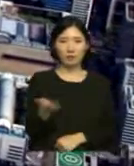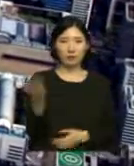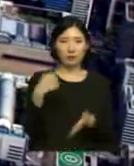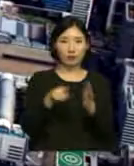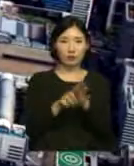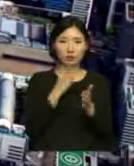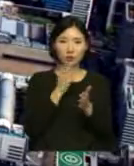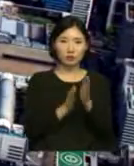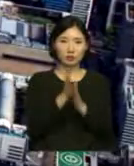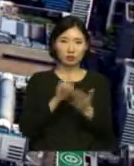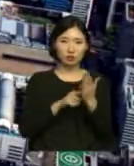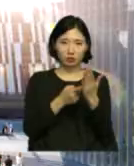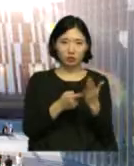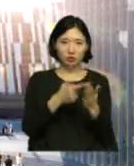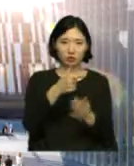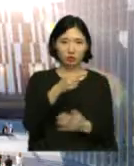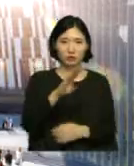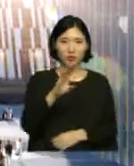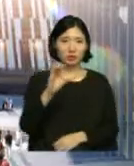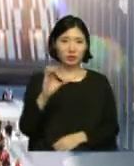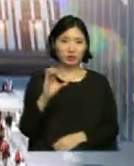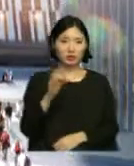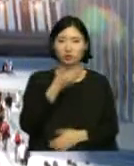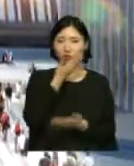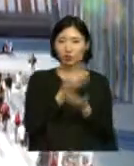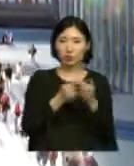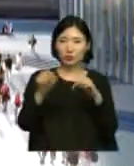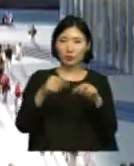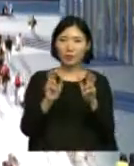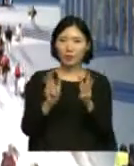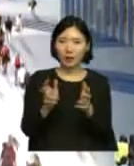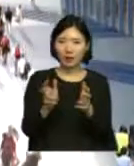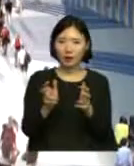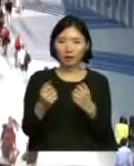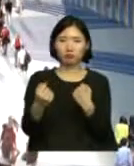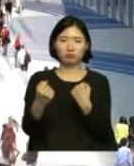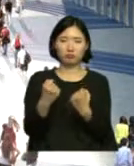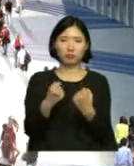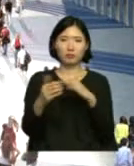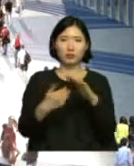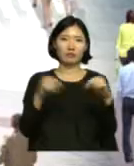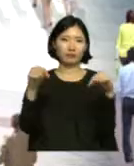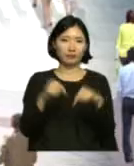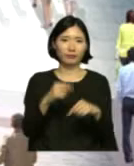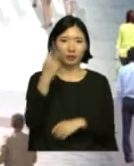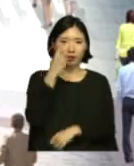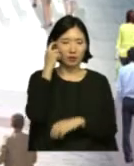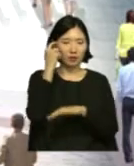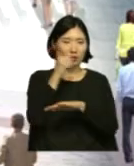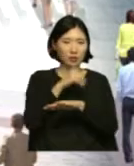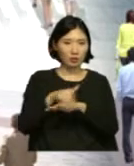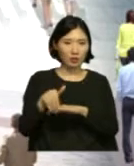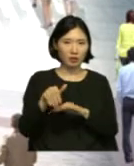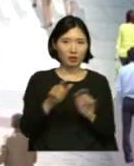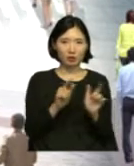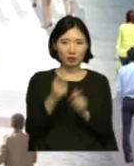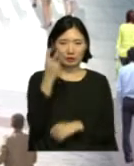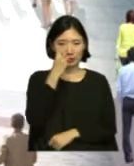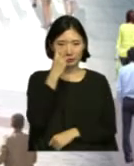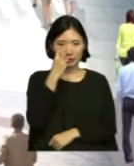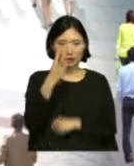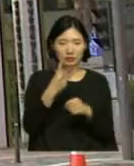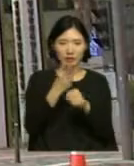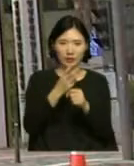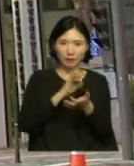추진하고 있는 gbc 중요 정책사업 인데도 사전 협상이나 관리 개 각종 심의로 3년을